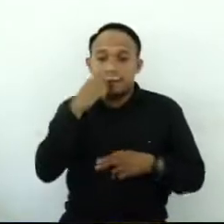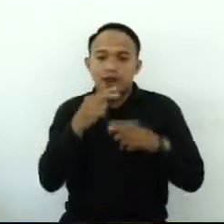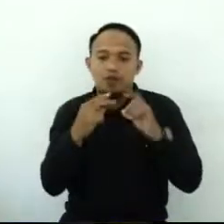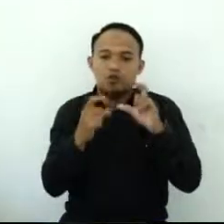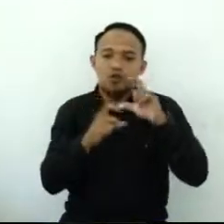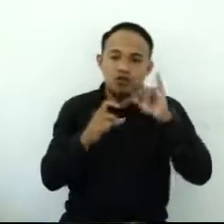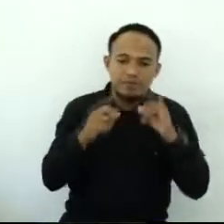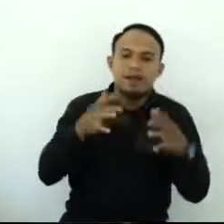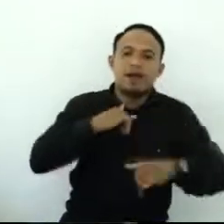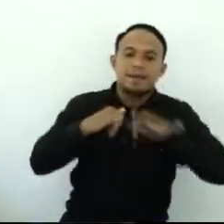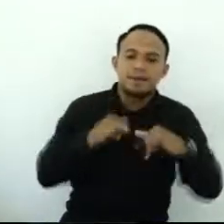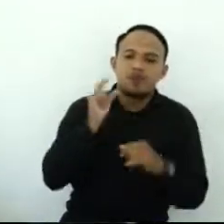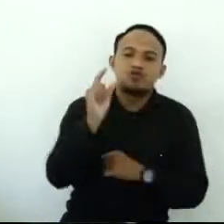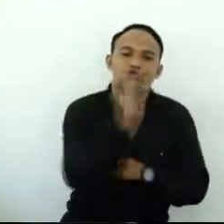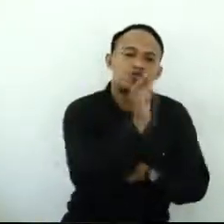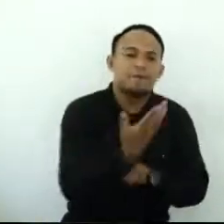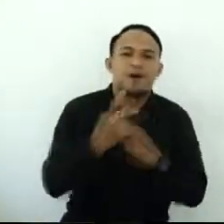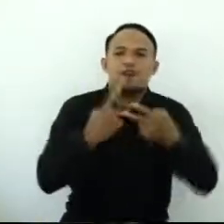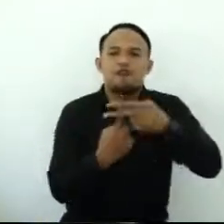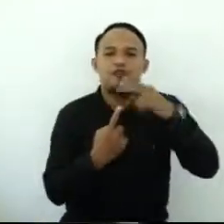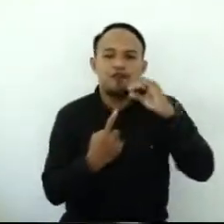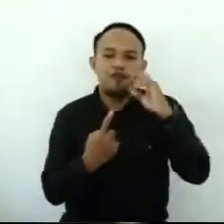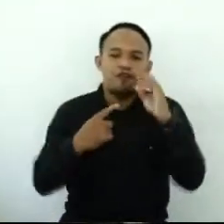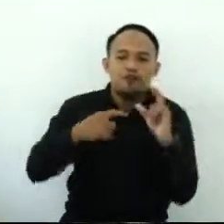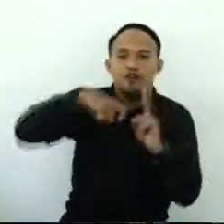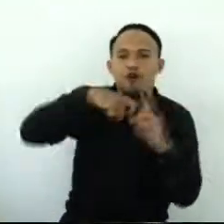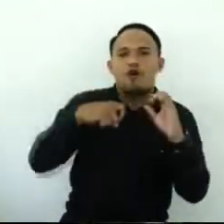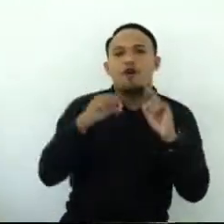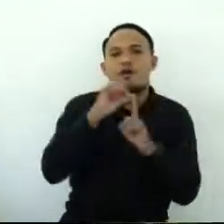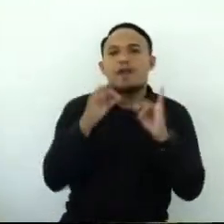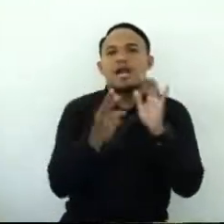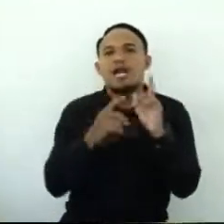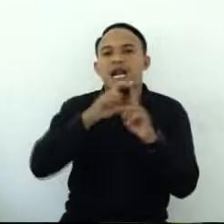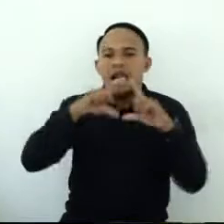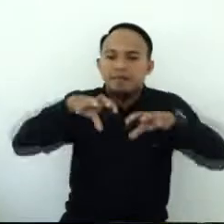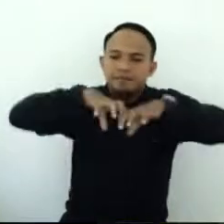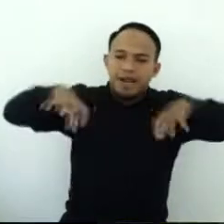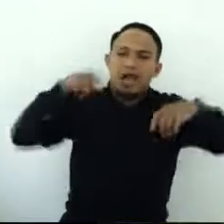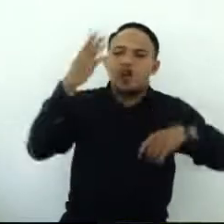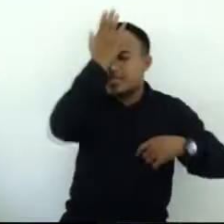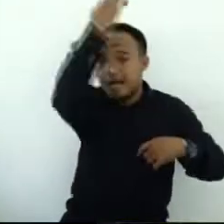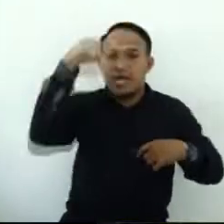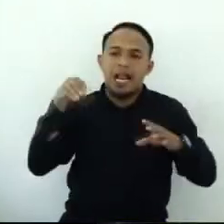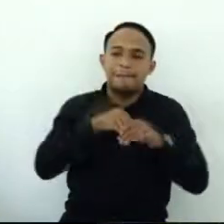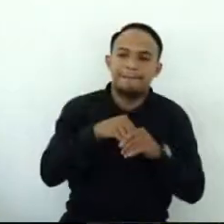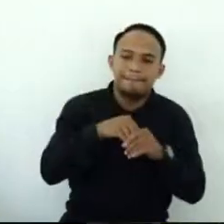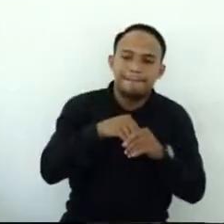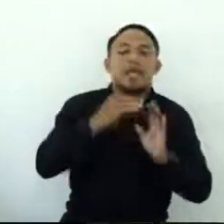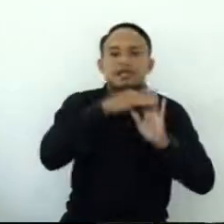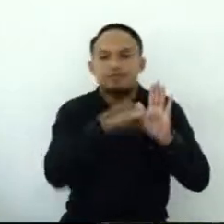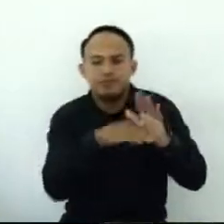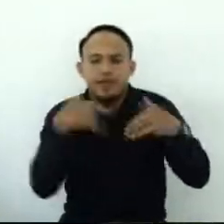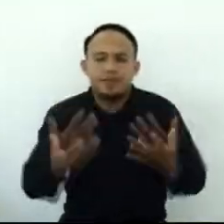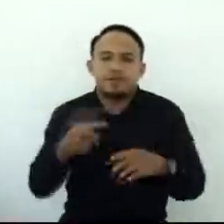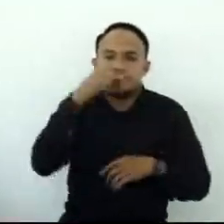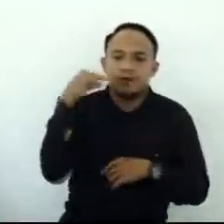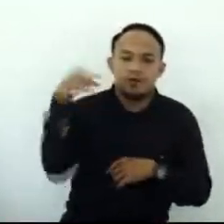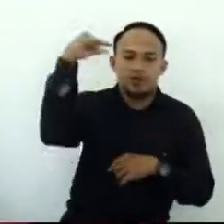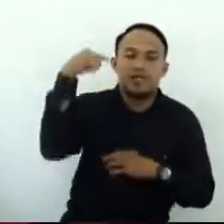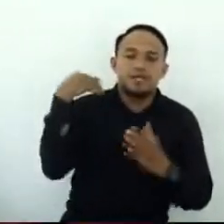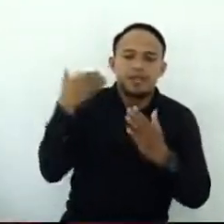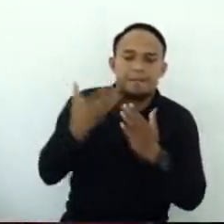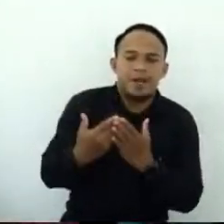kegiatan vaksinasi ini dihadiri langsung oleh Gubernur Gorontalo Rusli Habibie bersama unsur forkopimda